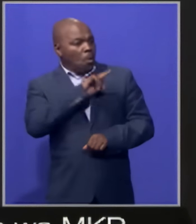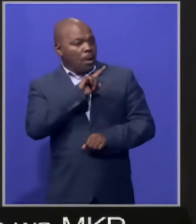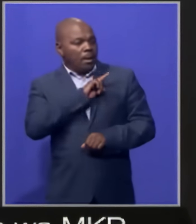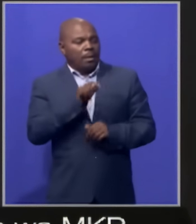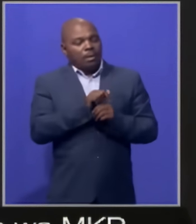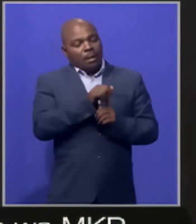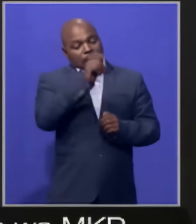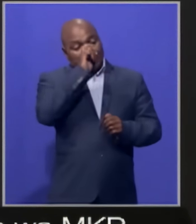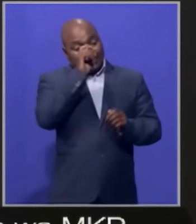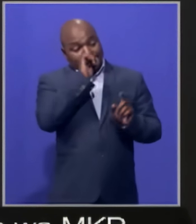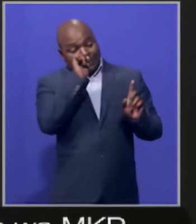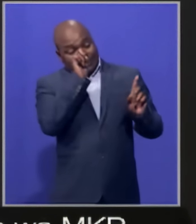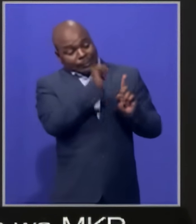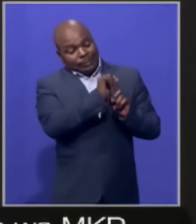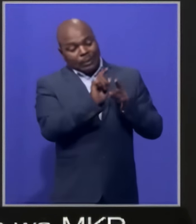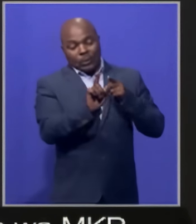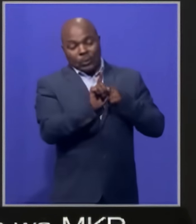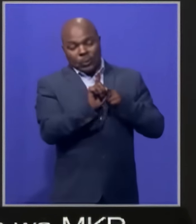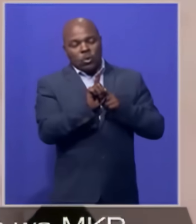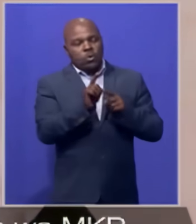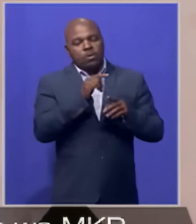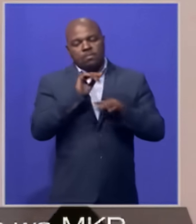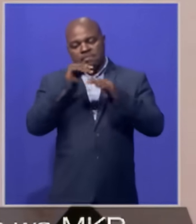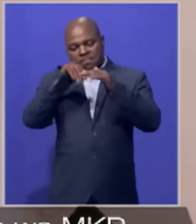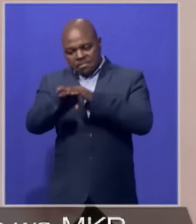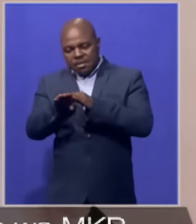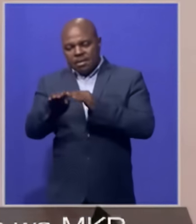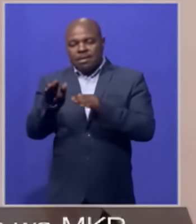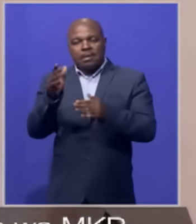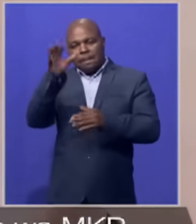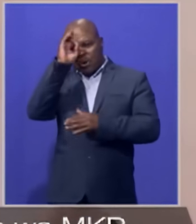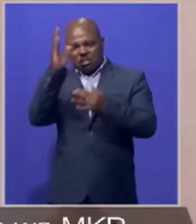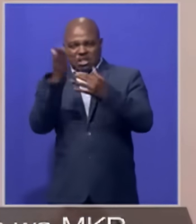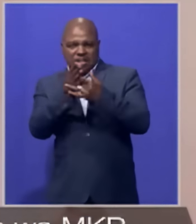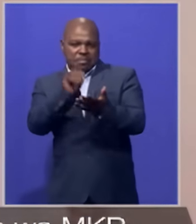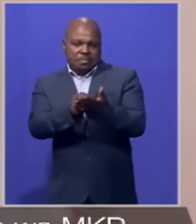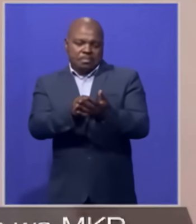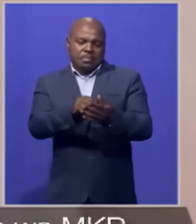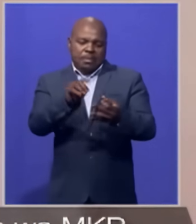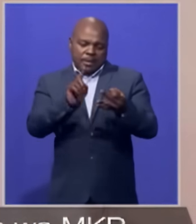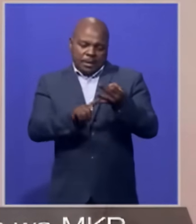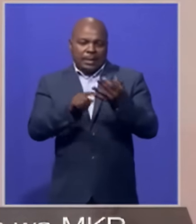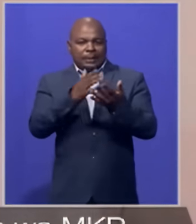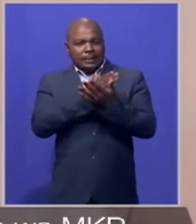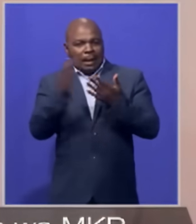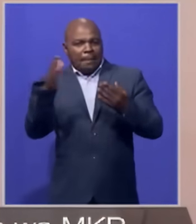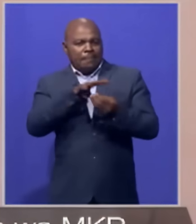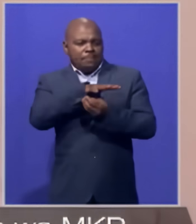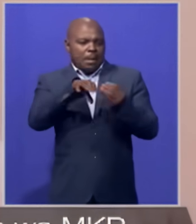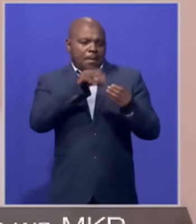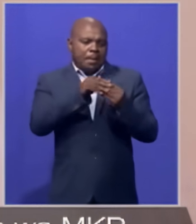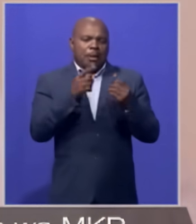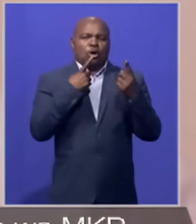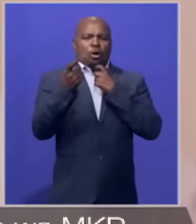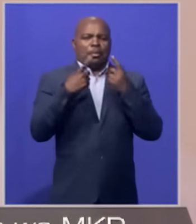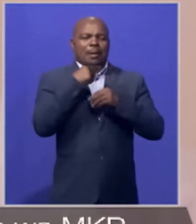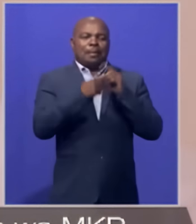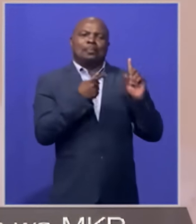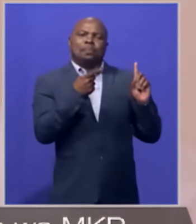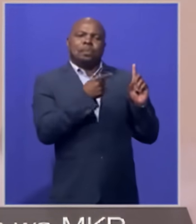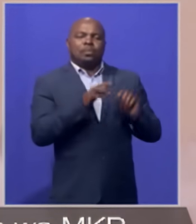Zuma Zambutla a bule molato kgatlhanong naye se se latela le dingongorego go tšwa go a mangwe a maloko a lapa. morago ga